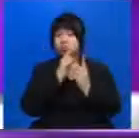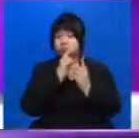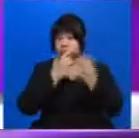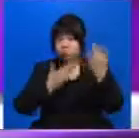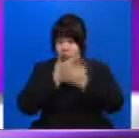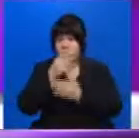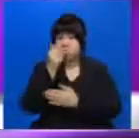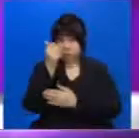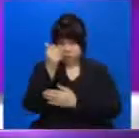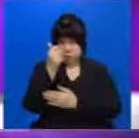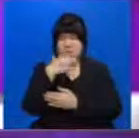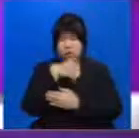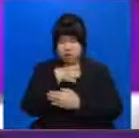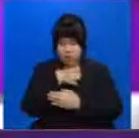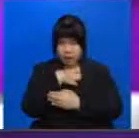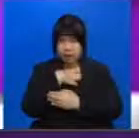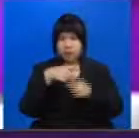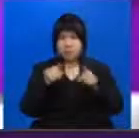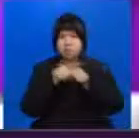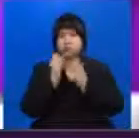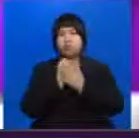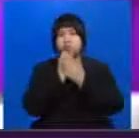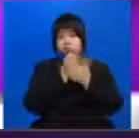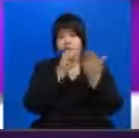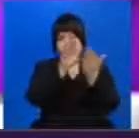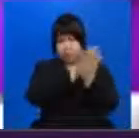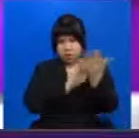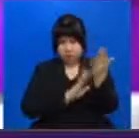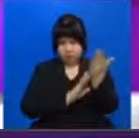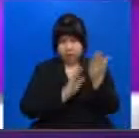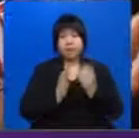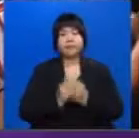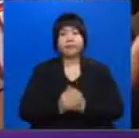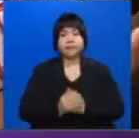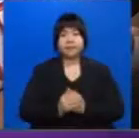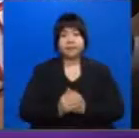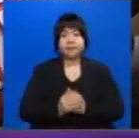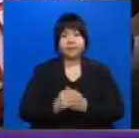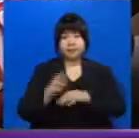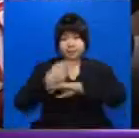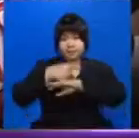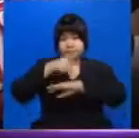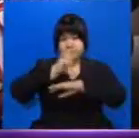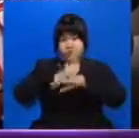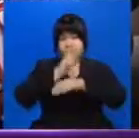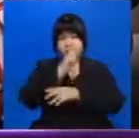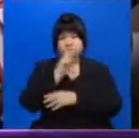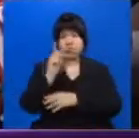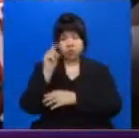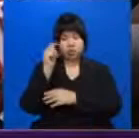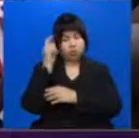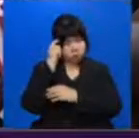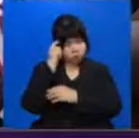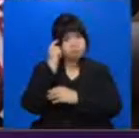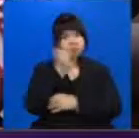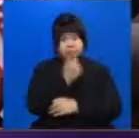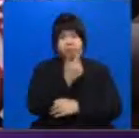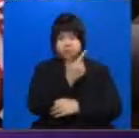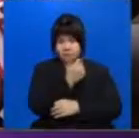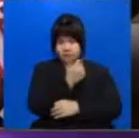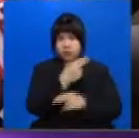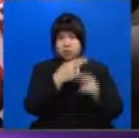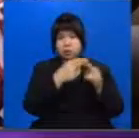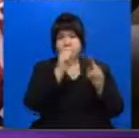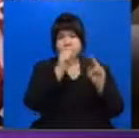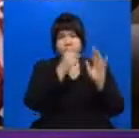ทิฐิยอมถอยคนละก้าวเพื่อประโยชน์ของประเทศค่ะนายสุภชัยสมเจริญประธานกกต.สนับสนุนท่าทีของนายสุเทพเทือกสุบรรณเ